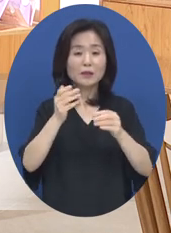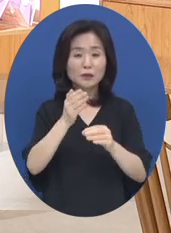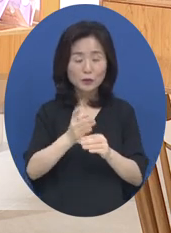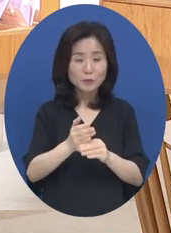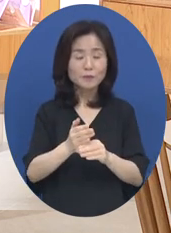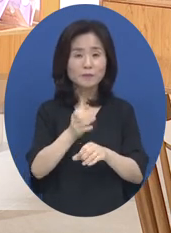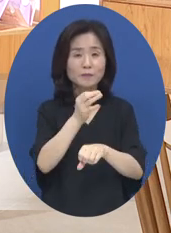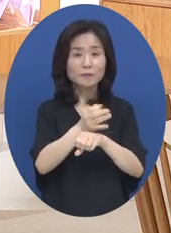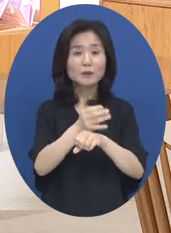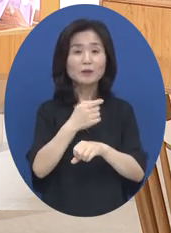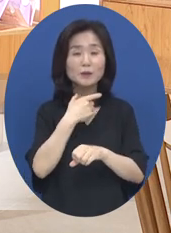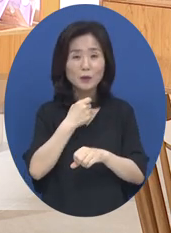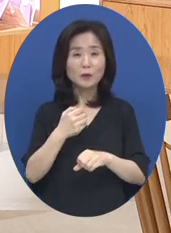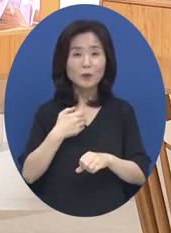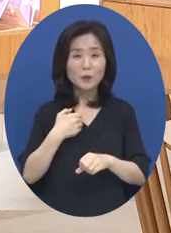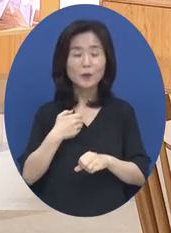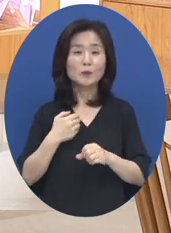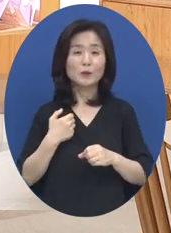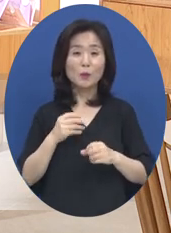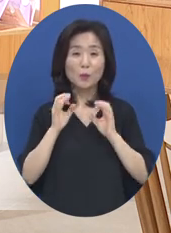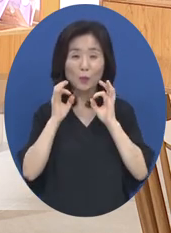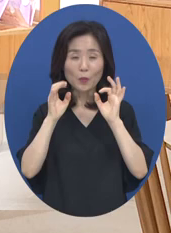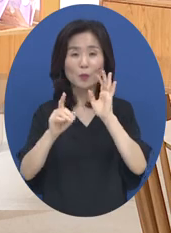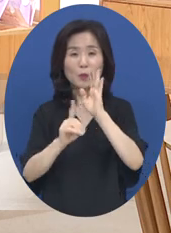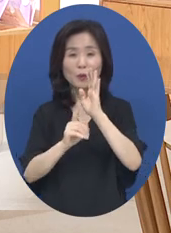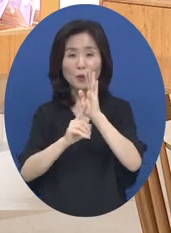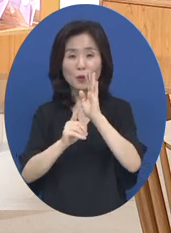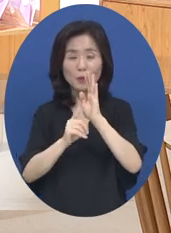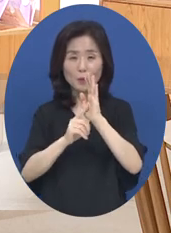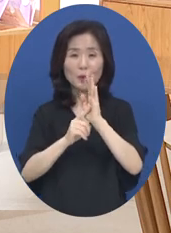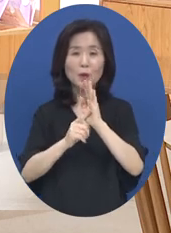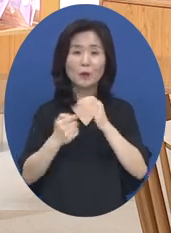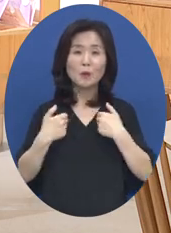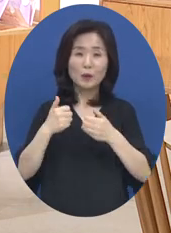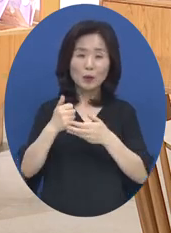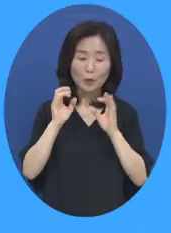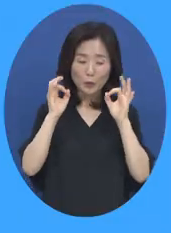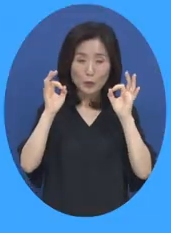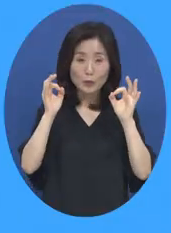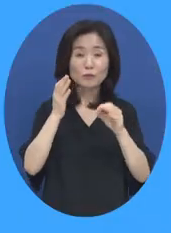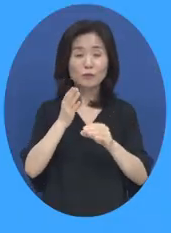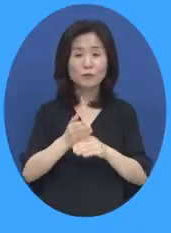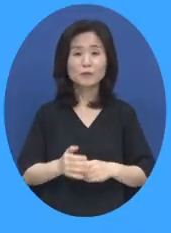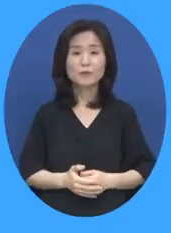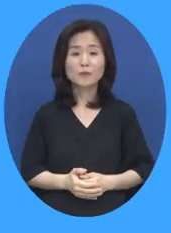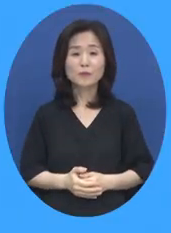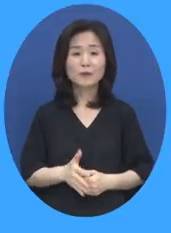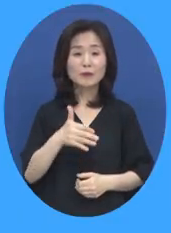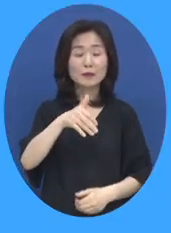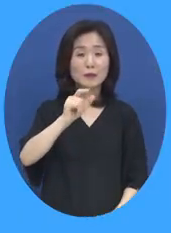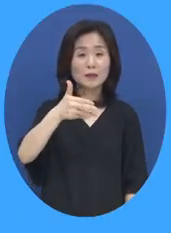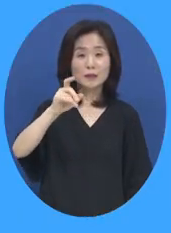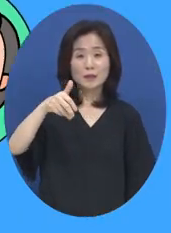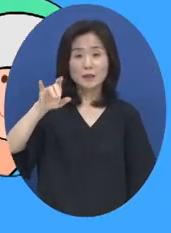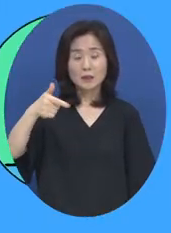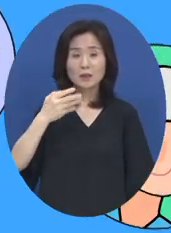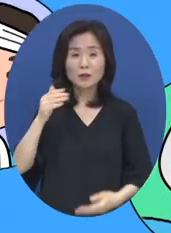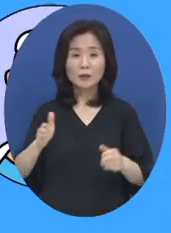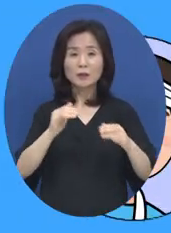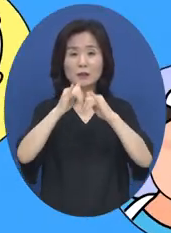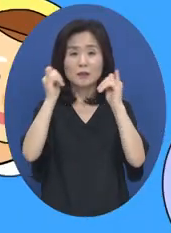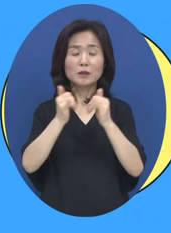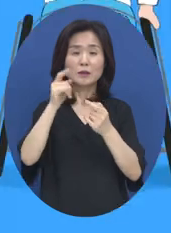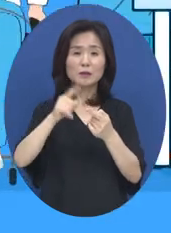지금 하고자 저희도 노력하고 고객들한테도 홍보도 많이 하려고 지금 노력을 하고 있습니다. 착착착은 경기도가 사회적